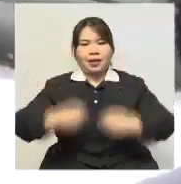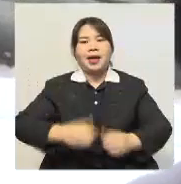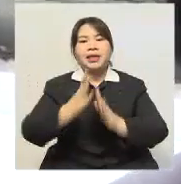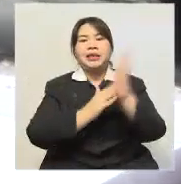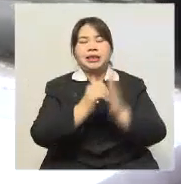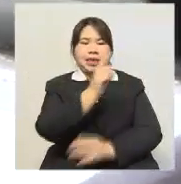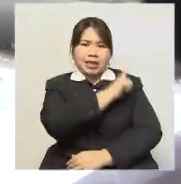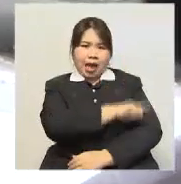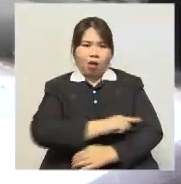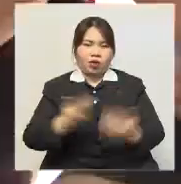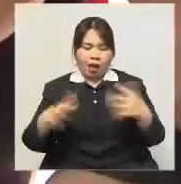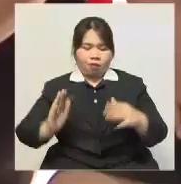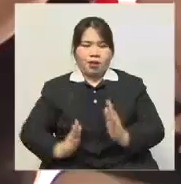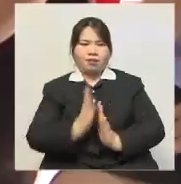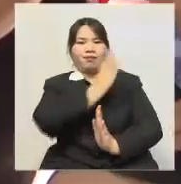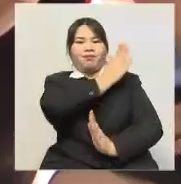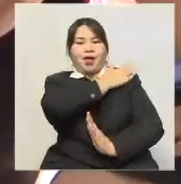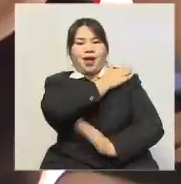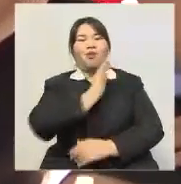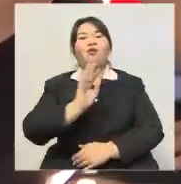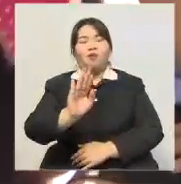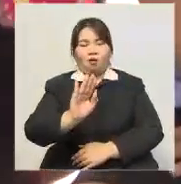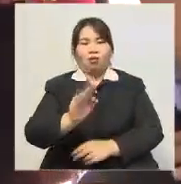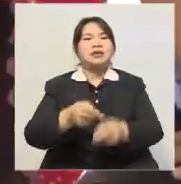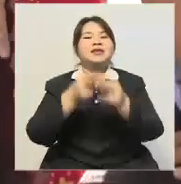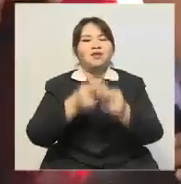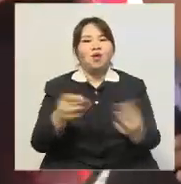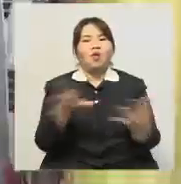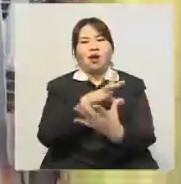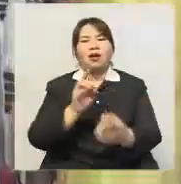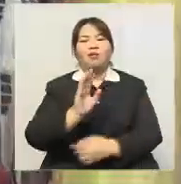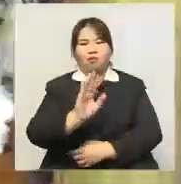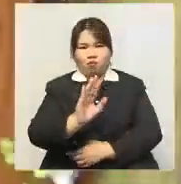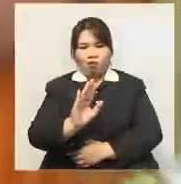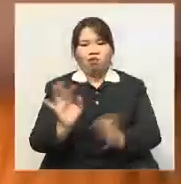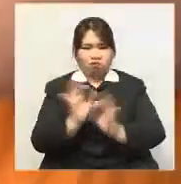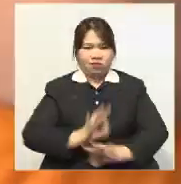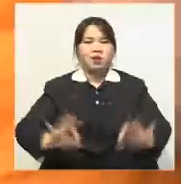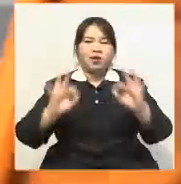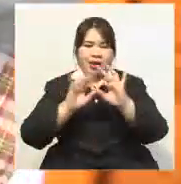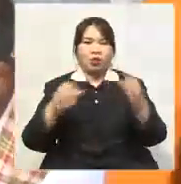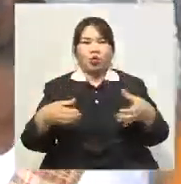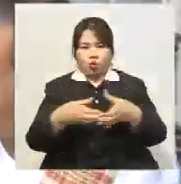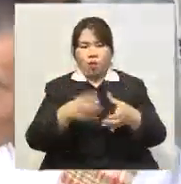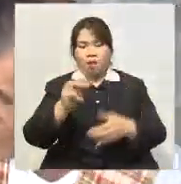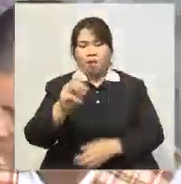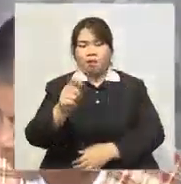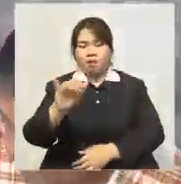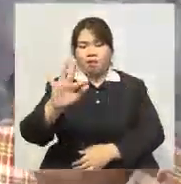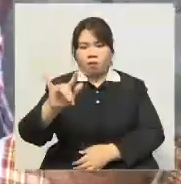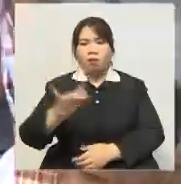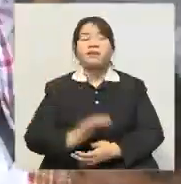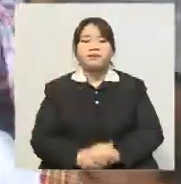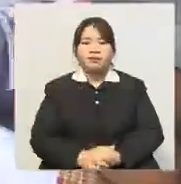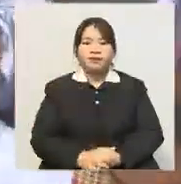าวแล้วก็มีสบายมอญพาดไหล่ซึ่งเป็นเอกลักษณ์การแต่งกายนะครับที่สำคัญของชาวมอญที่มาร่วมง